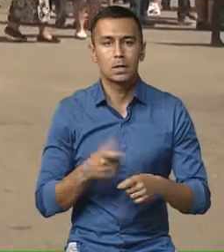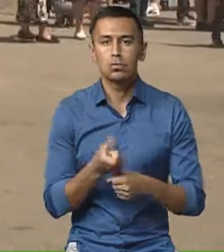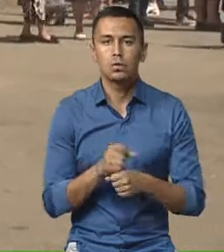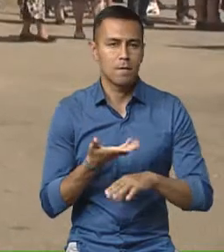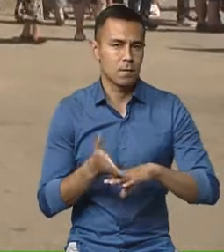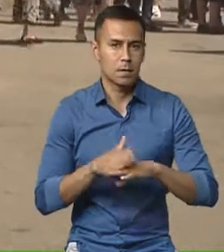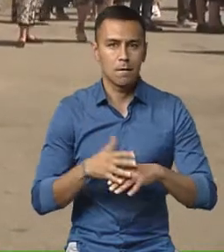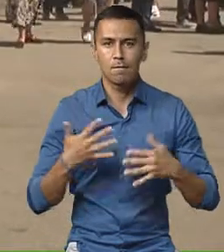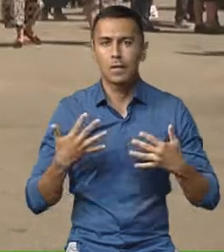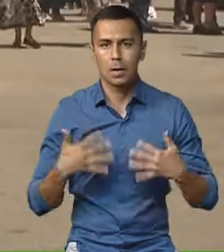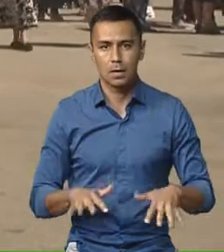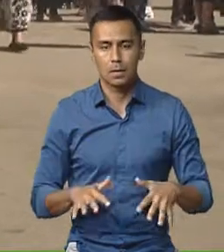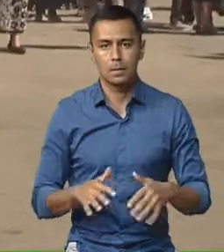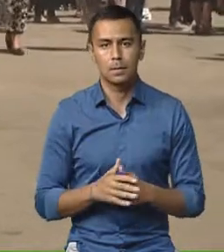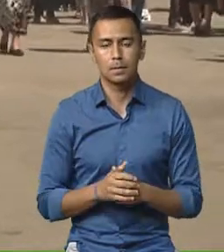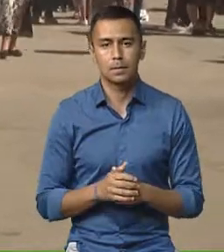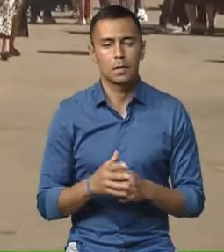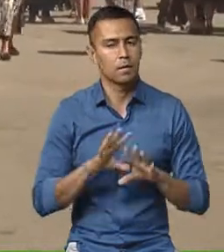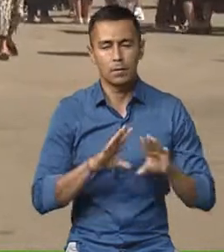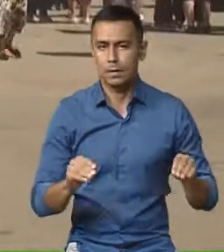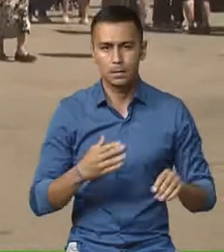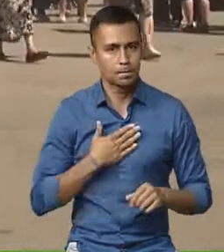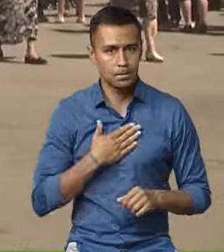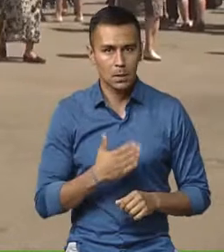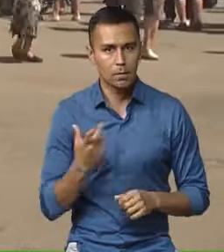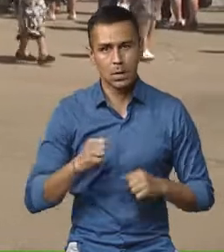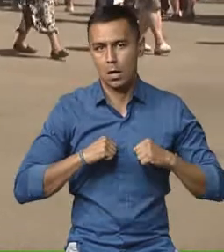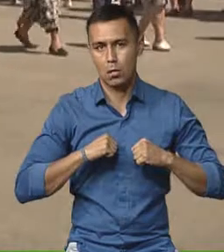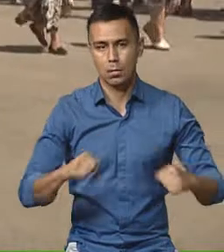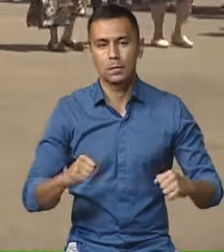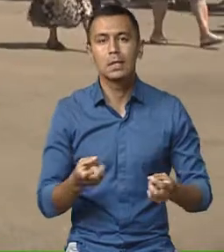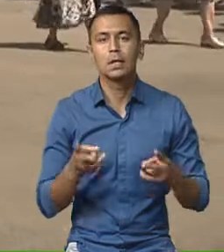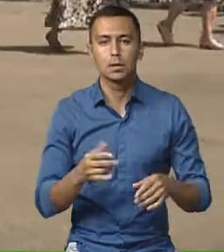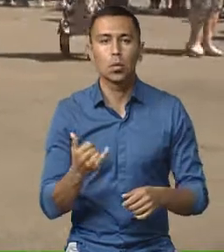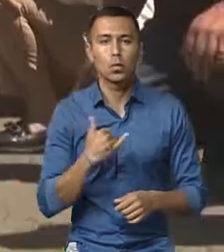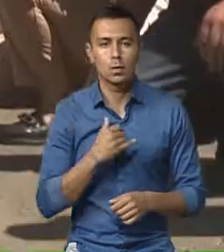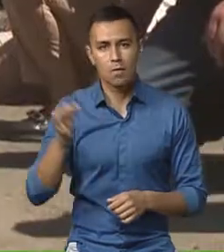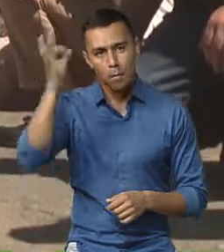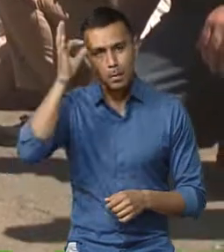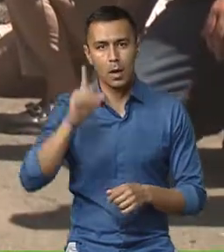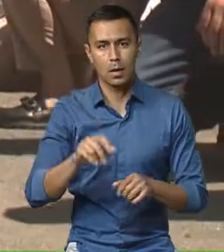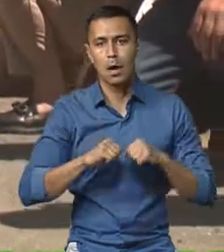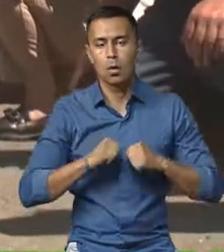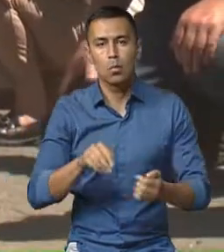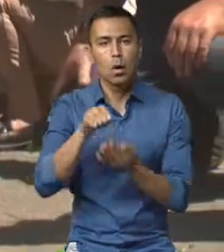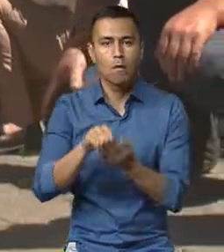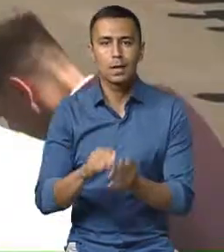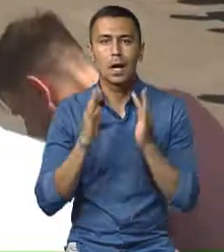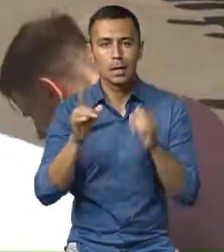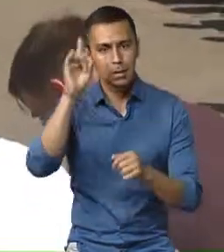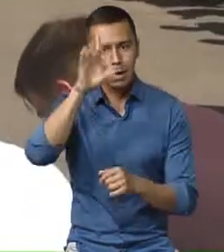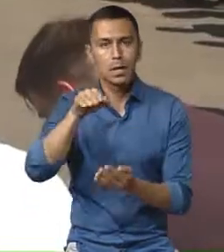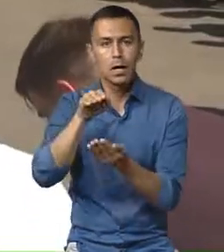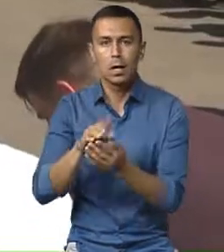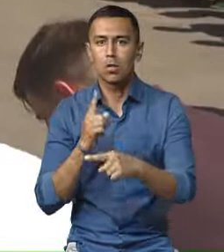втрата. Все, дякую. Він герой. І залишиться в нашій пам'яті героєм. Поховали героя на Алеї Слави на